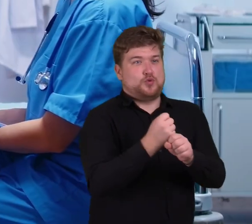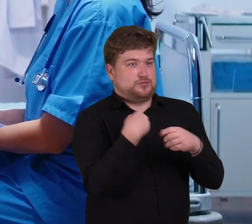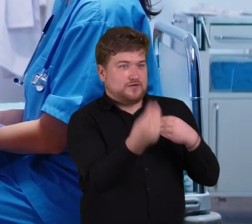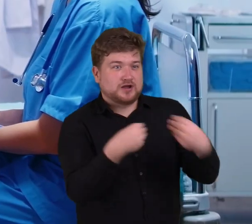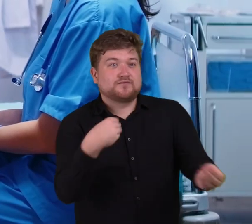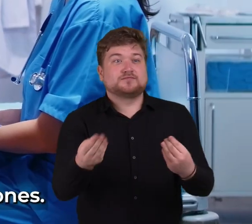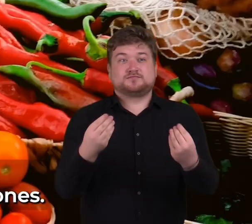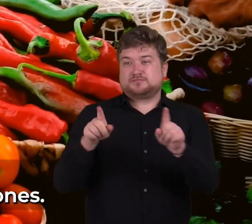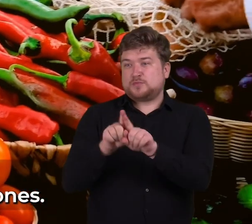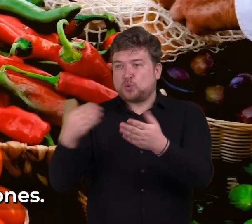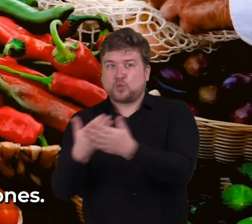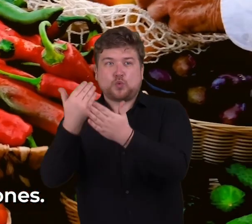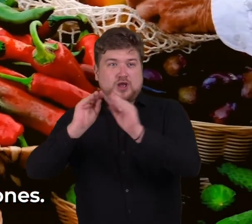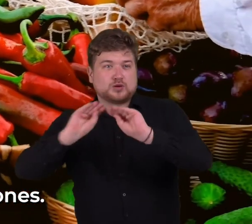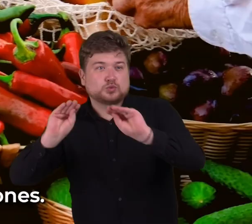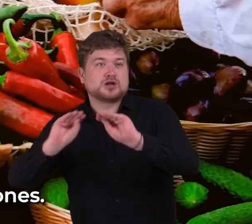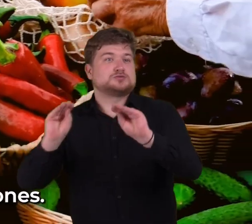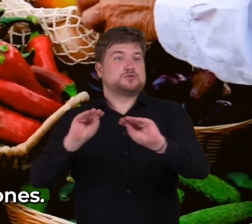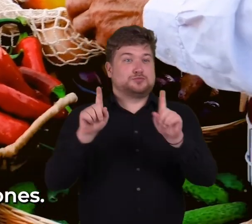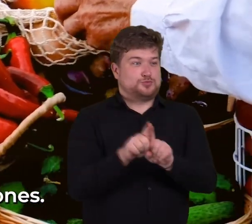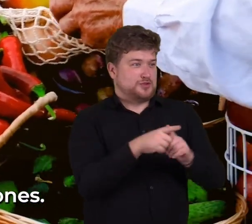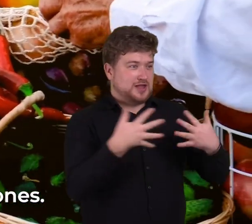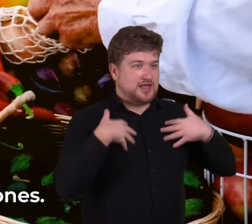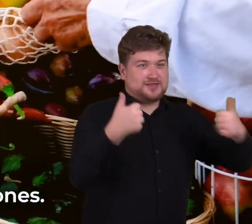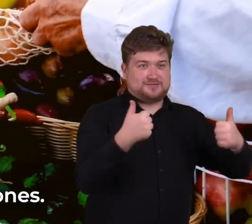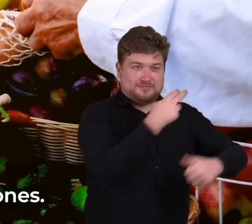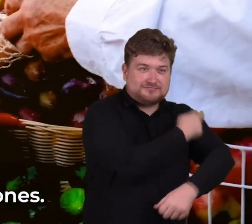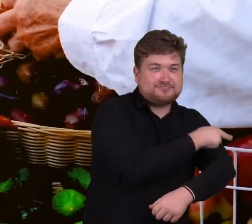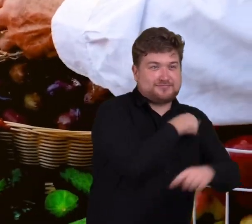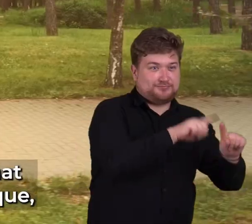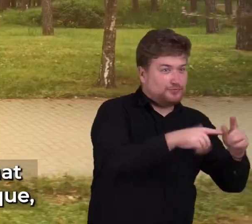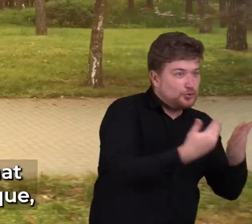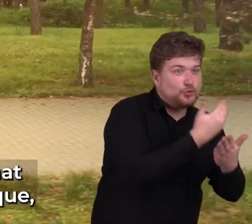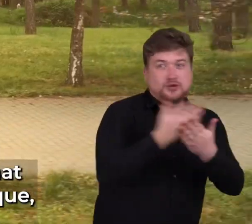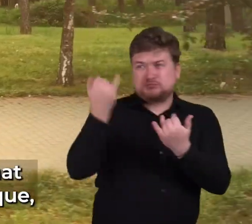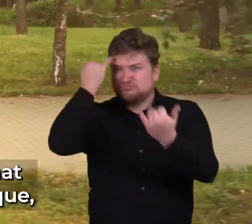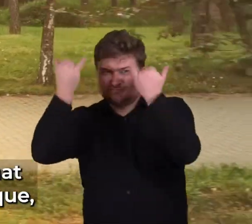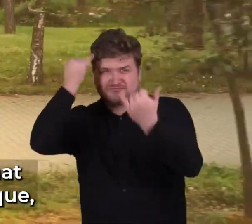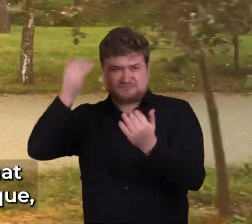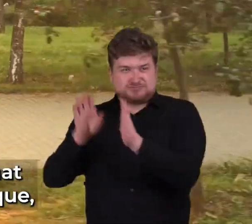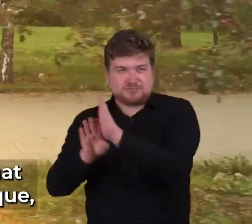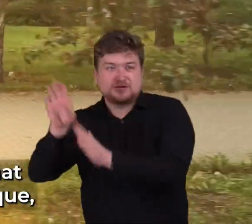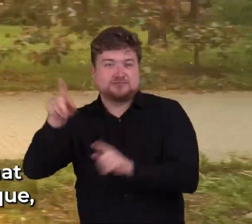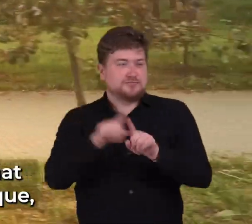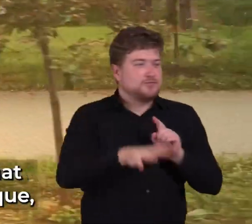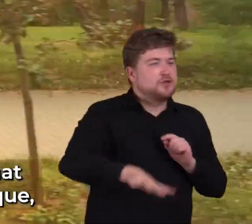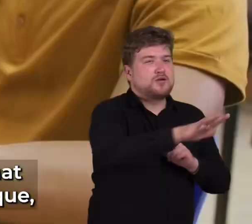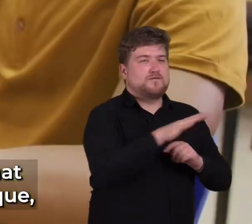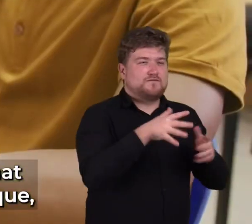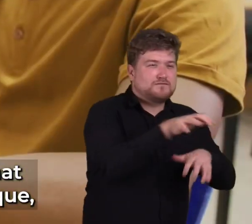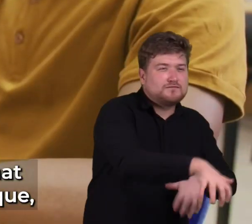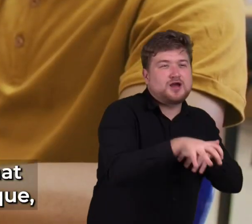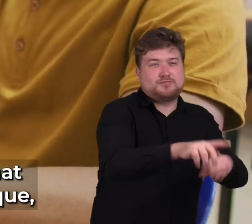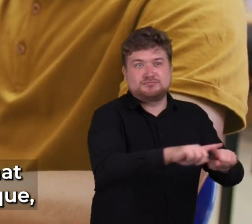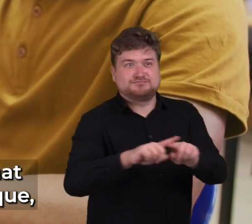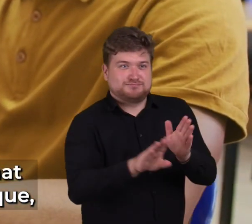i zdrowotna, a także inicjatywy lokalne, także na obszarach wiejskich. Wymiar terytorialny jest tym, co